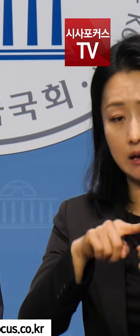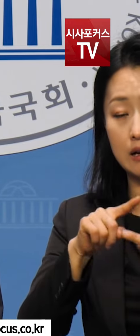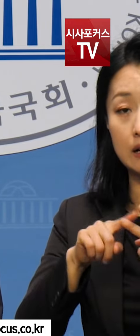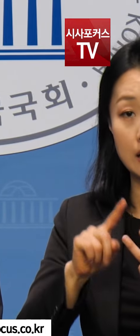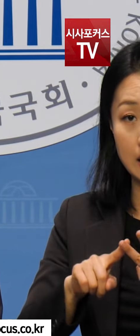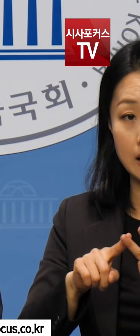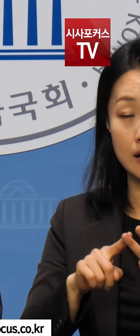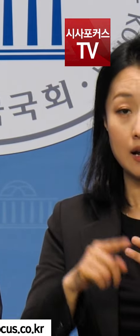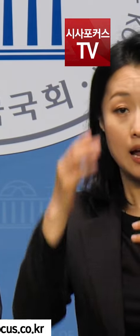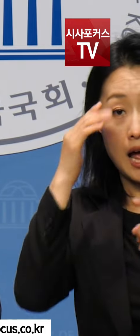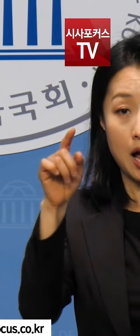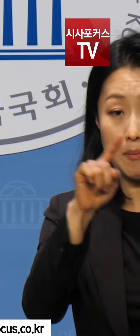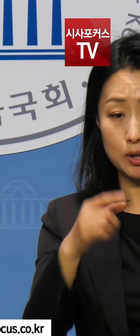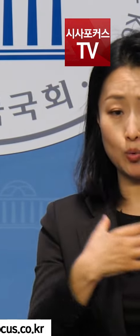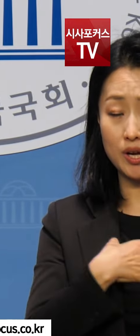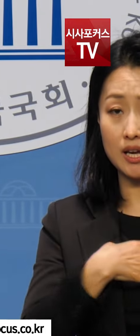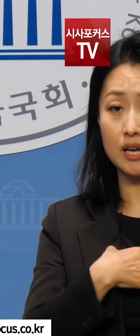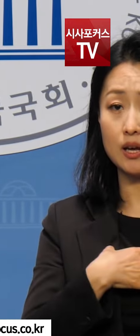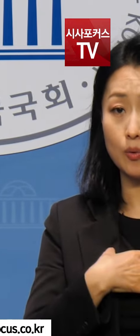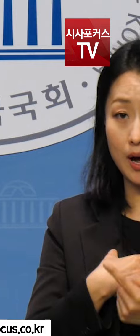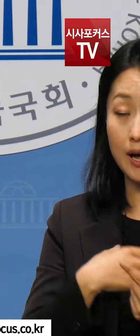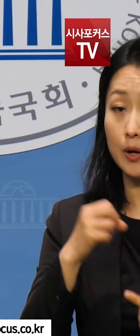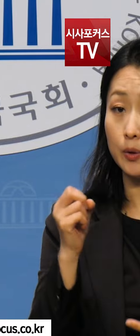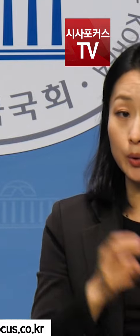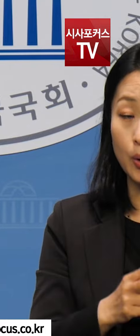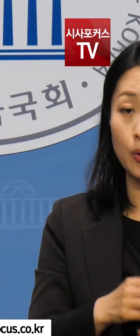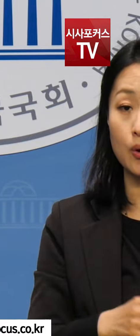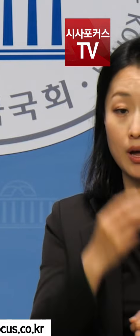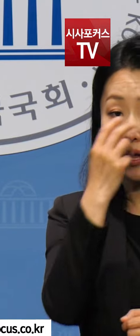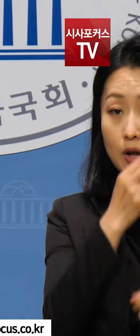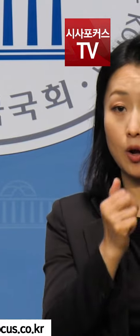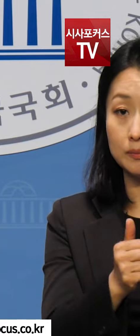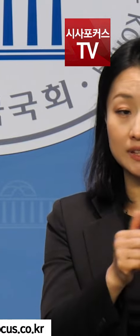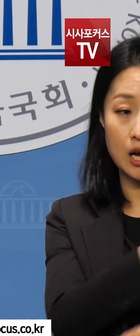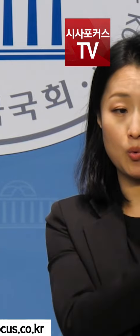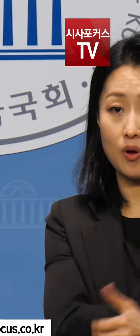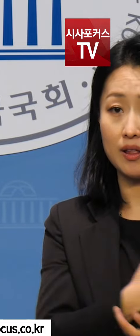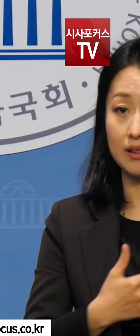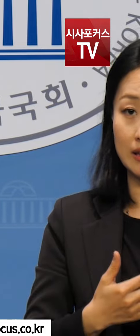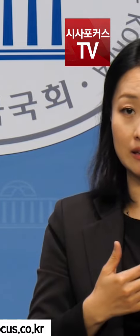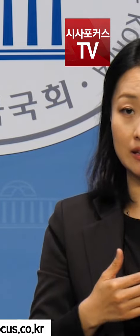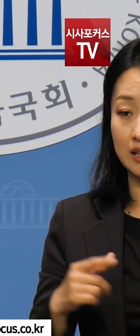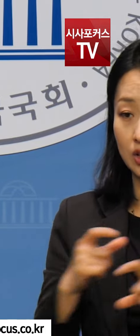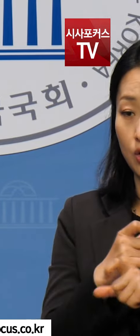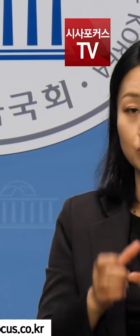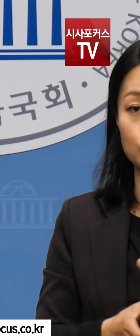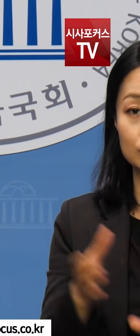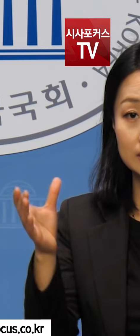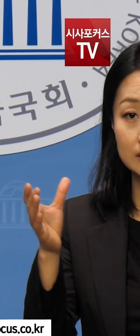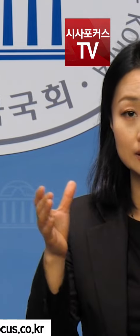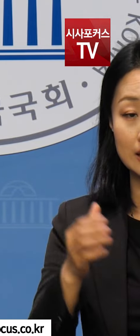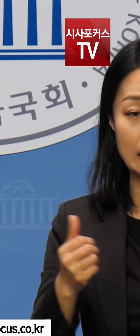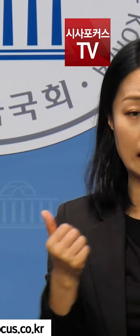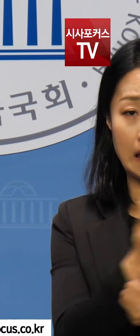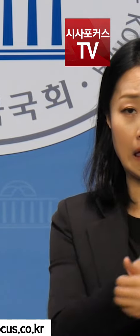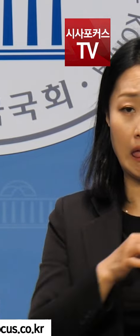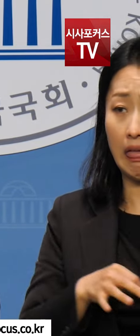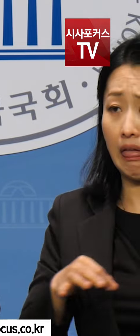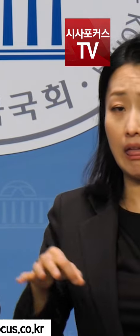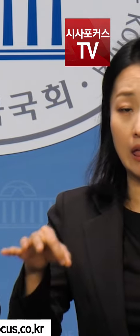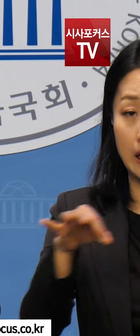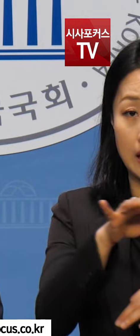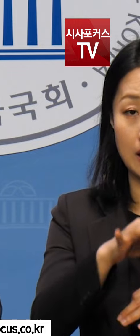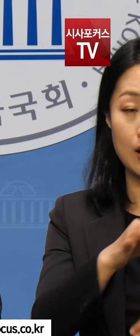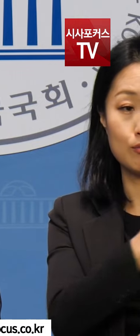이념외교로 한반도 위기 초래, 그리고 검찰권으로 정적 죽이기, 인사 원칙은 해전문 인사,